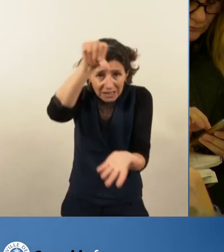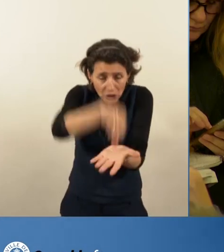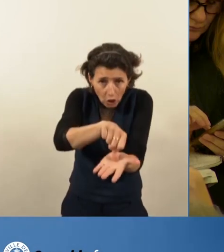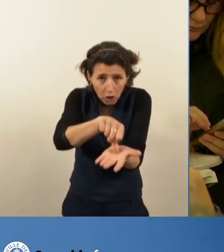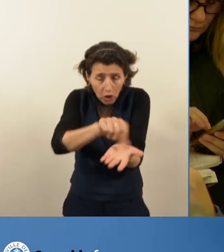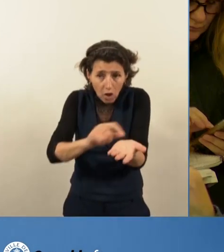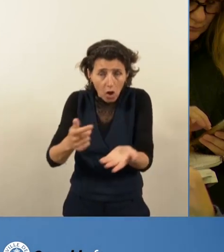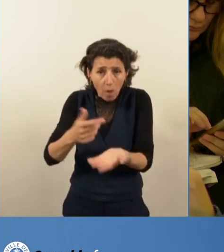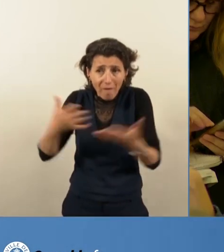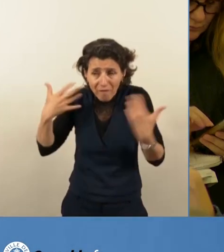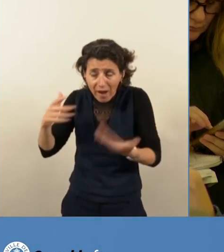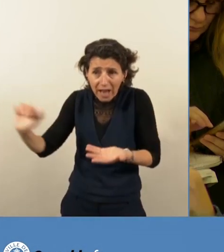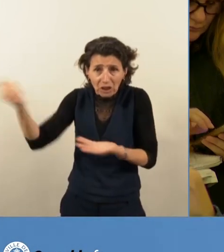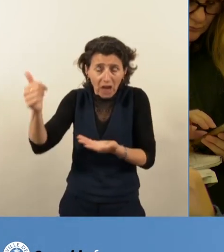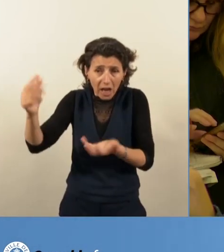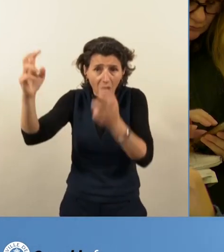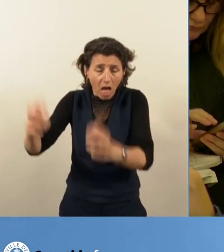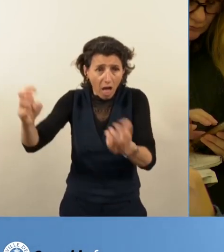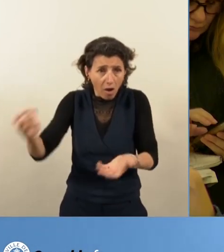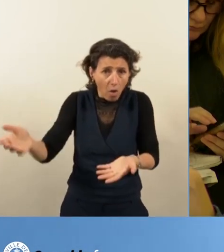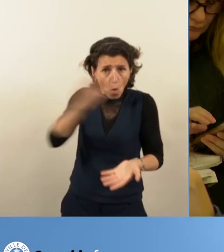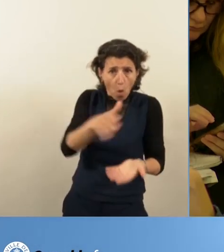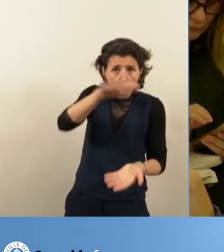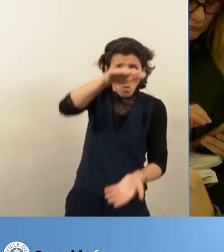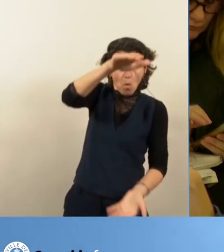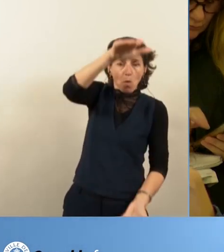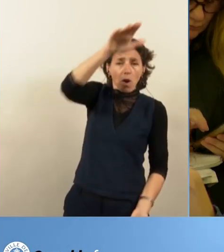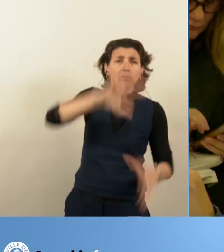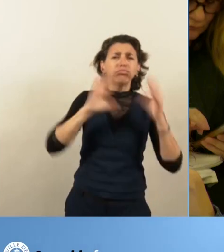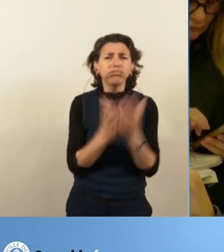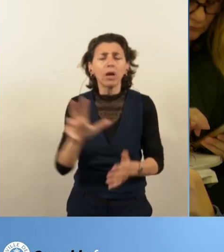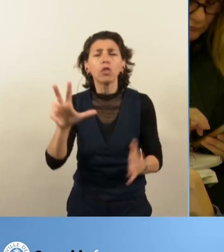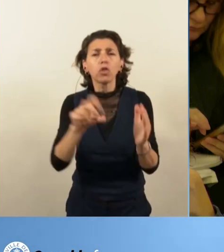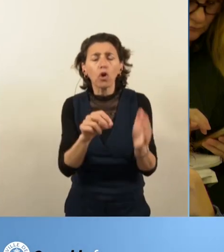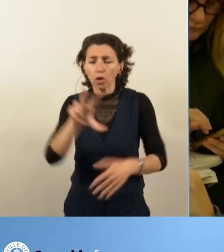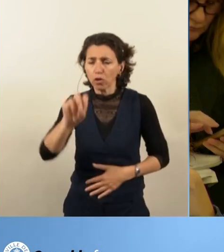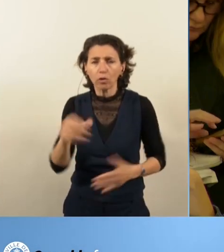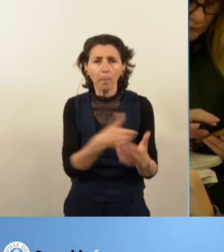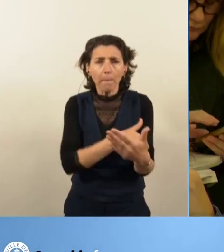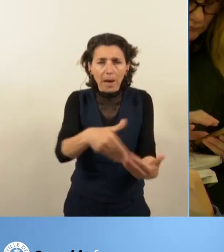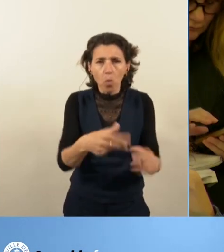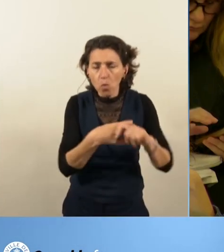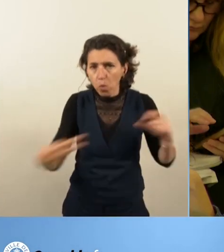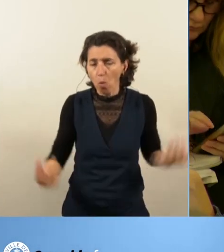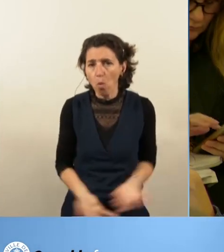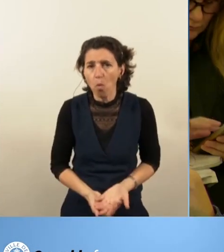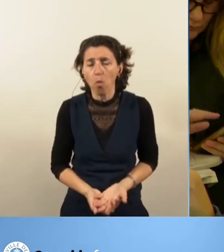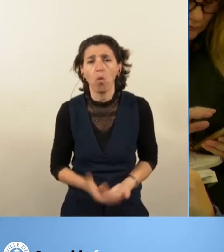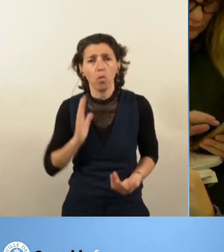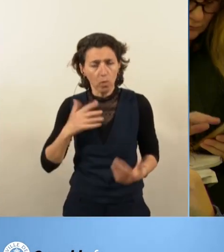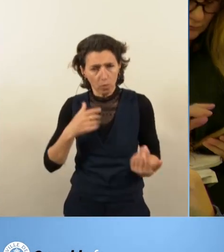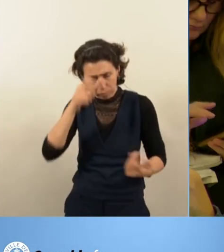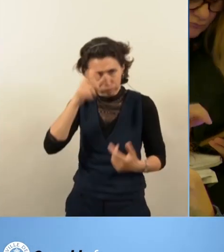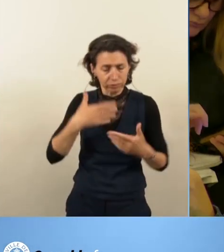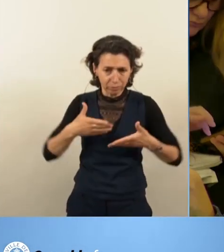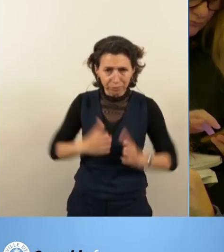d'ordre de 30 millions d'euros mais notre position est aussi cohérente pour des raisons d'accès et d'égalité au